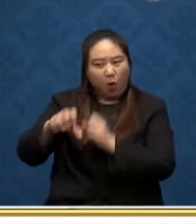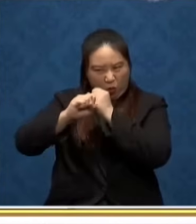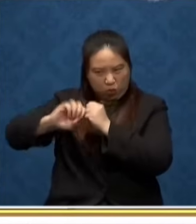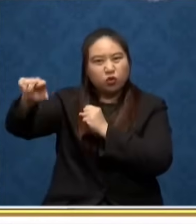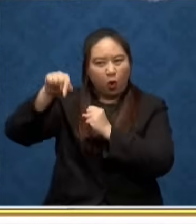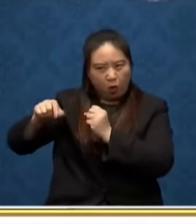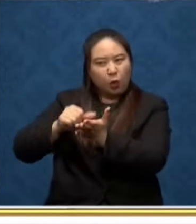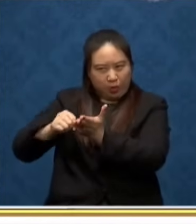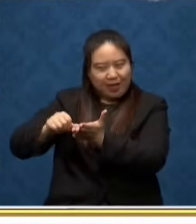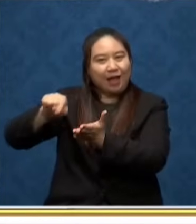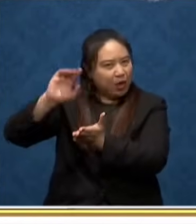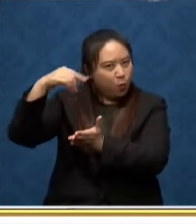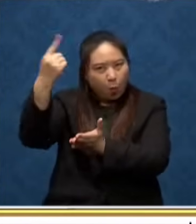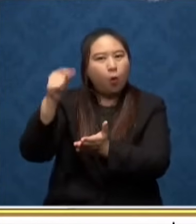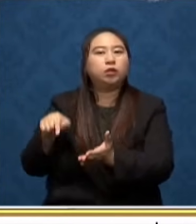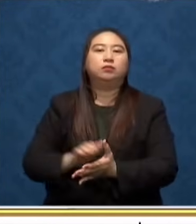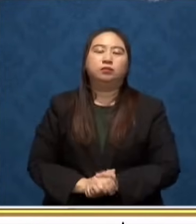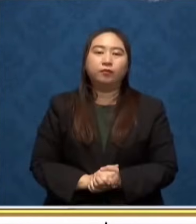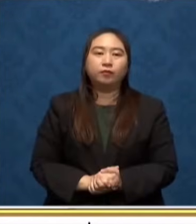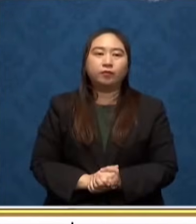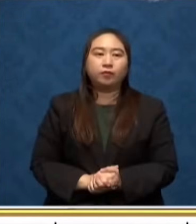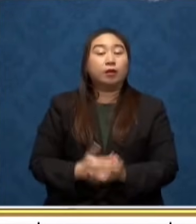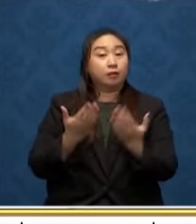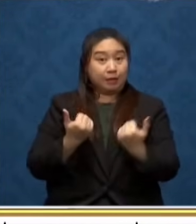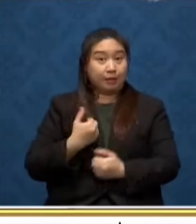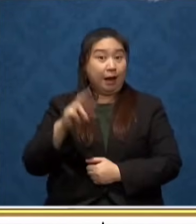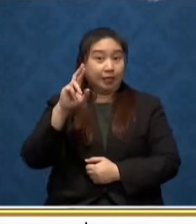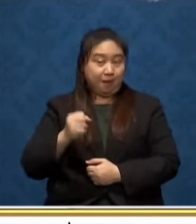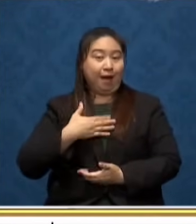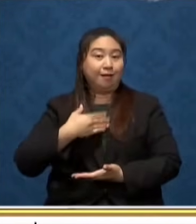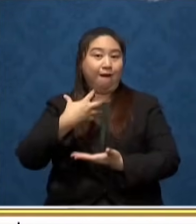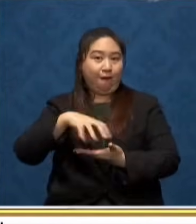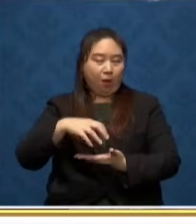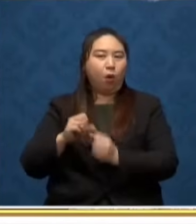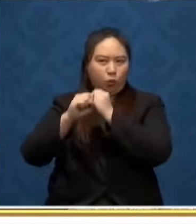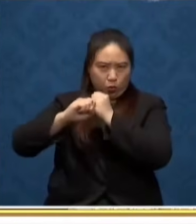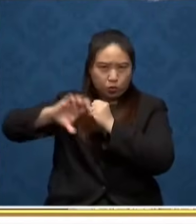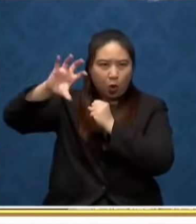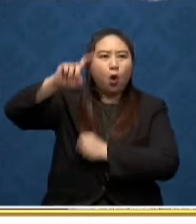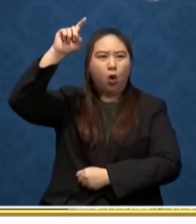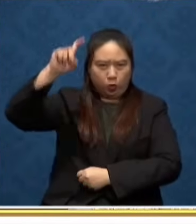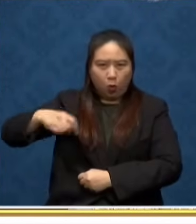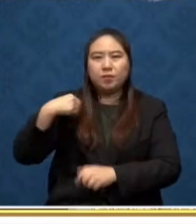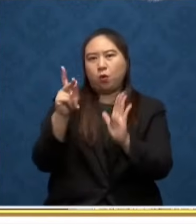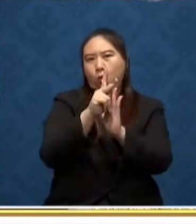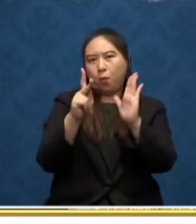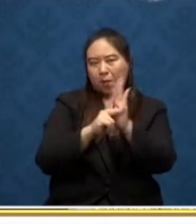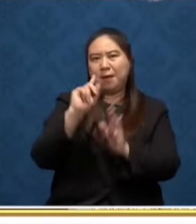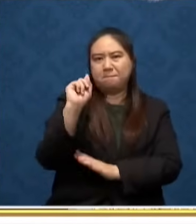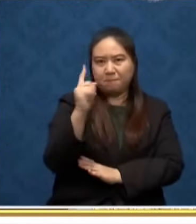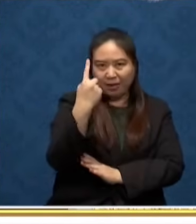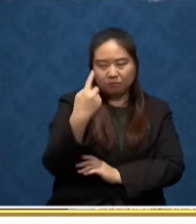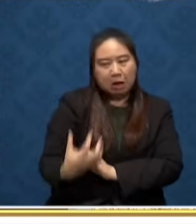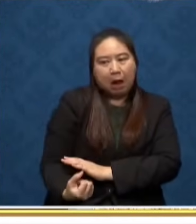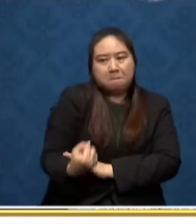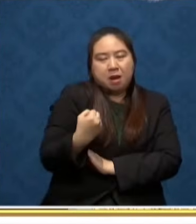ะดิฉันขอเสนอความเห็นต่อสภาแห่งนี้นะคะว่ากสทช.จำเป็นต้องมีกฎหมายใหม่ที่ไม่ให้อำนาจกส